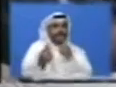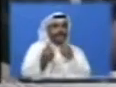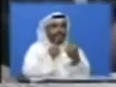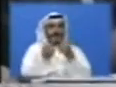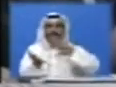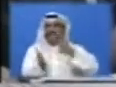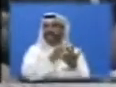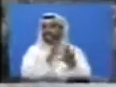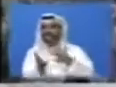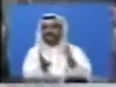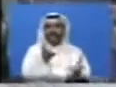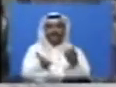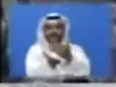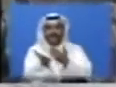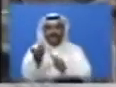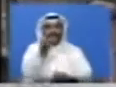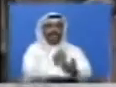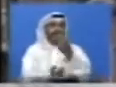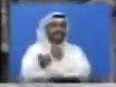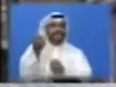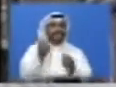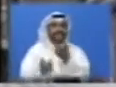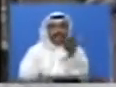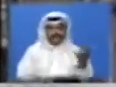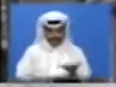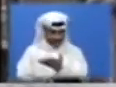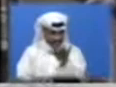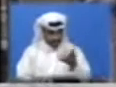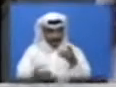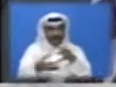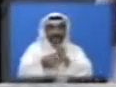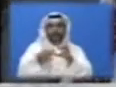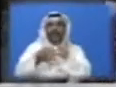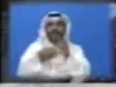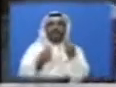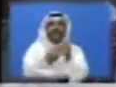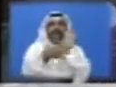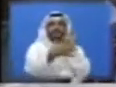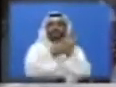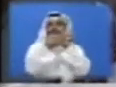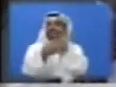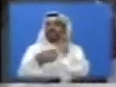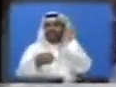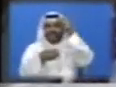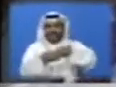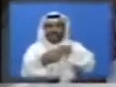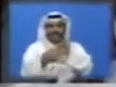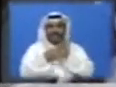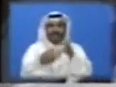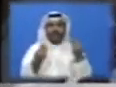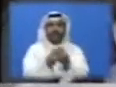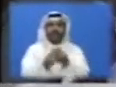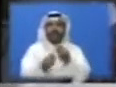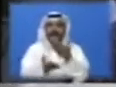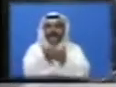الجانبان كيفية استثمار العلاقات الطيبة بين البلدين في سبيل تقديم أفضل النتائج من خلال التعاون في